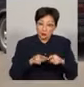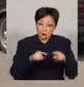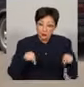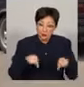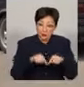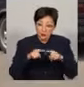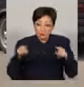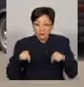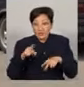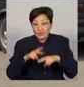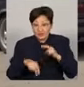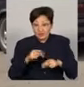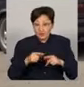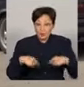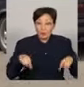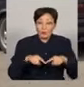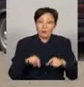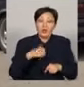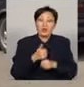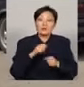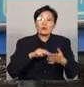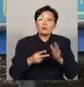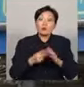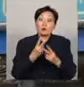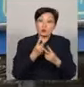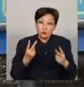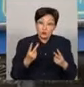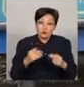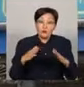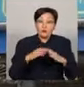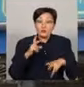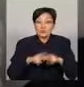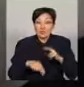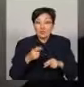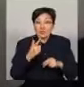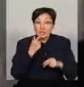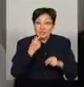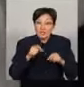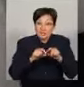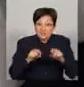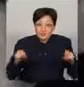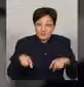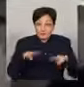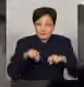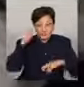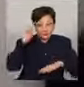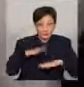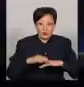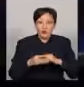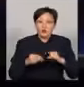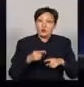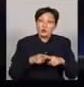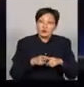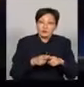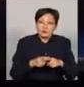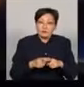Бірақ архитектура жаңа мен генплан бас жоспарын көрдім. Үй тұрғызсаң қызыл сызығына дейін тексеретін әкімдік жер бөлінгенде